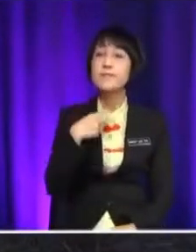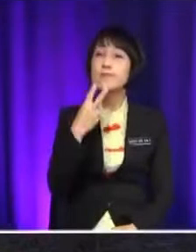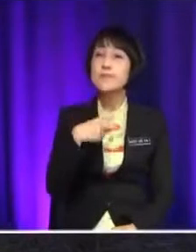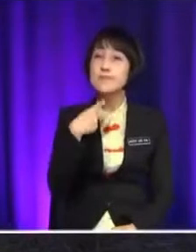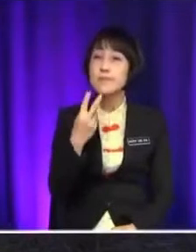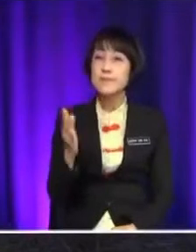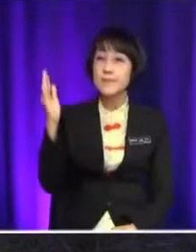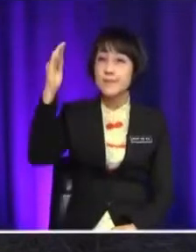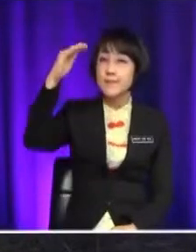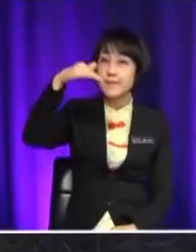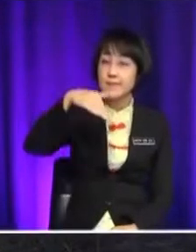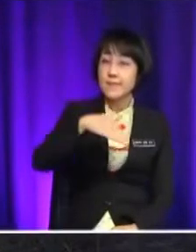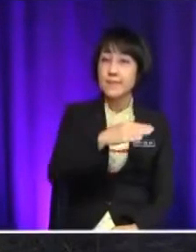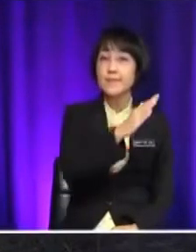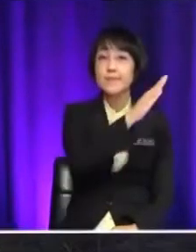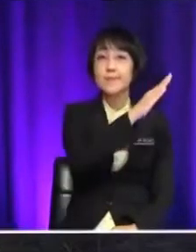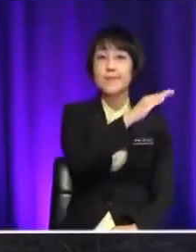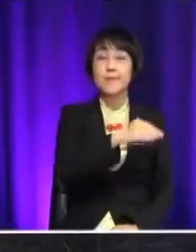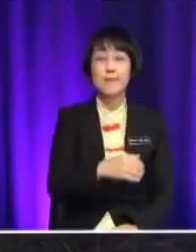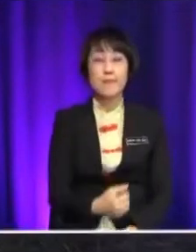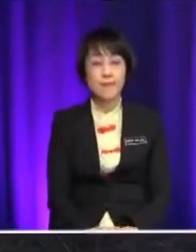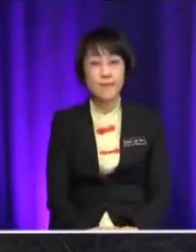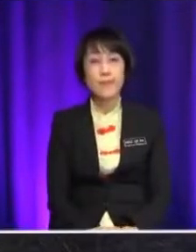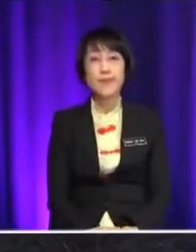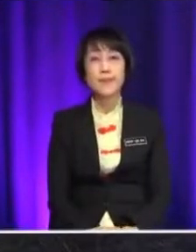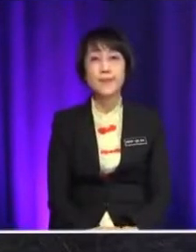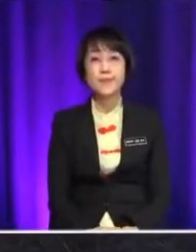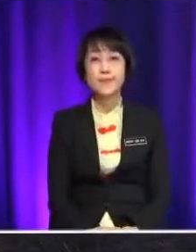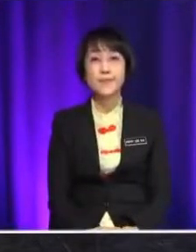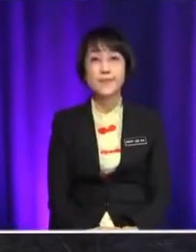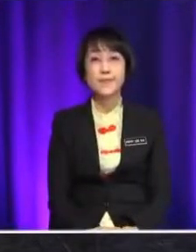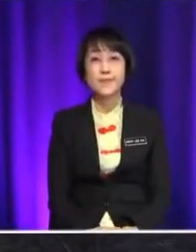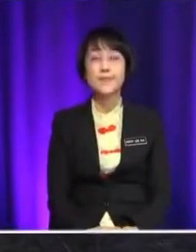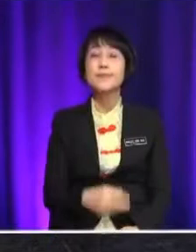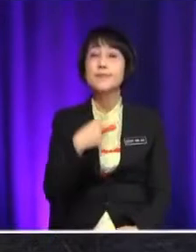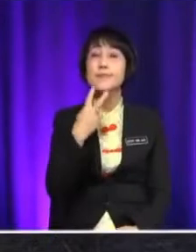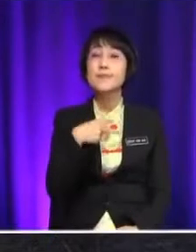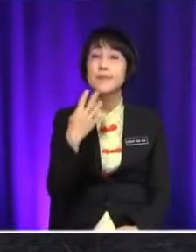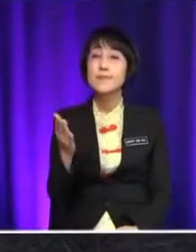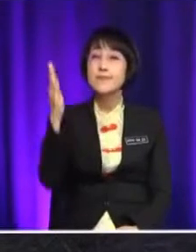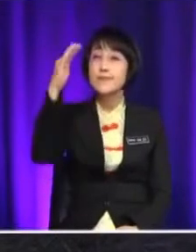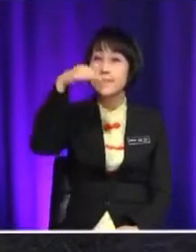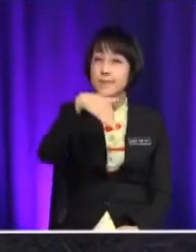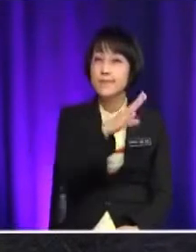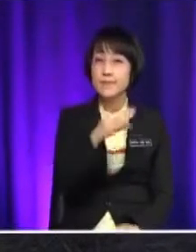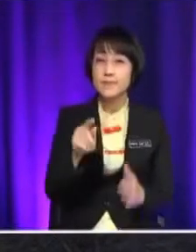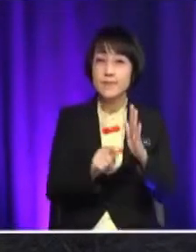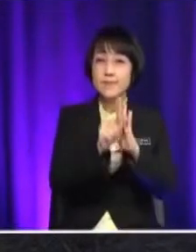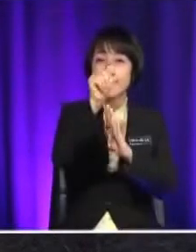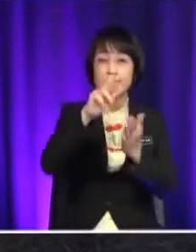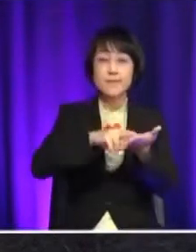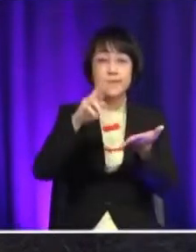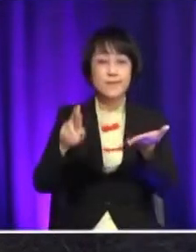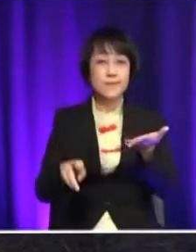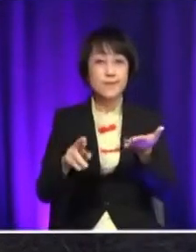aktiviti komunikasi ni, kita kena ada nada tinggi rendah. Turun naik nada dan juga tinggi rendah nada. Dan